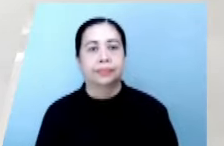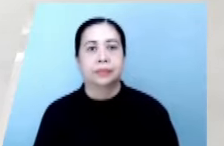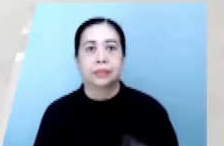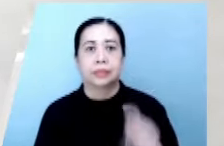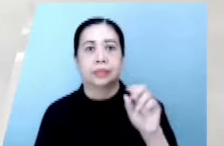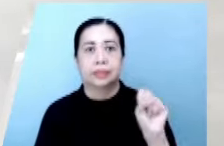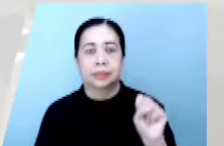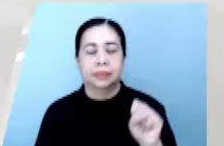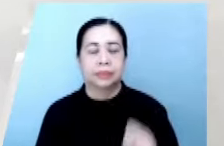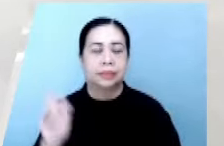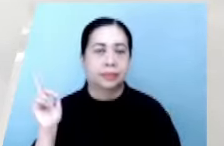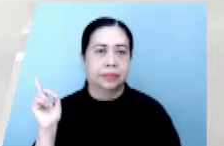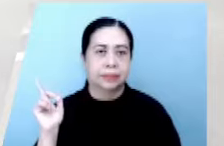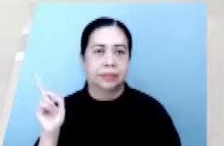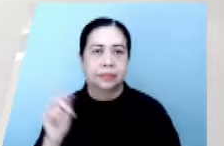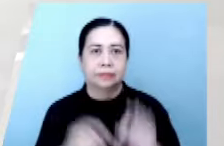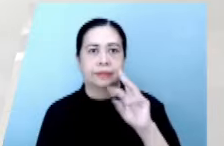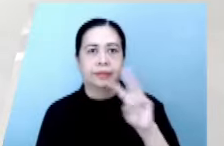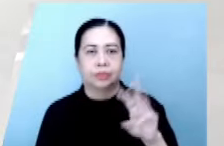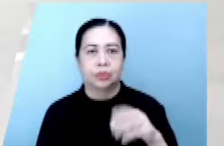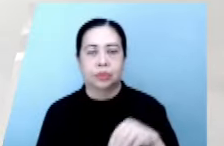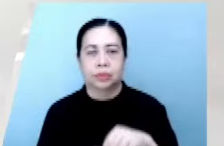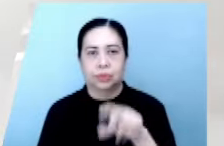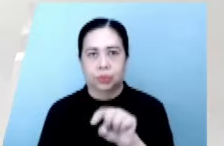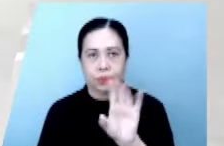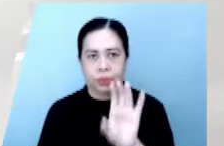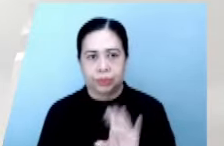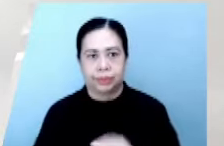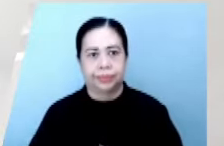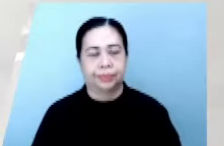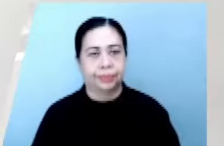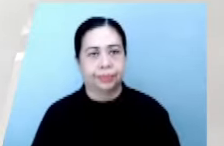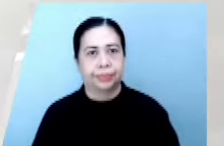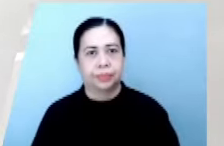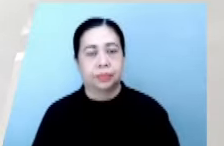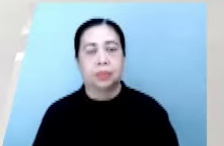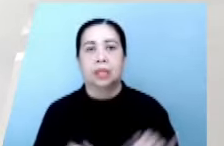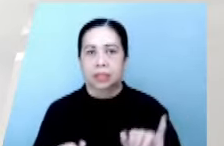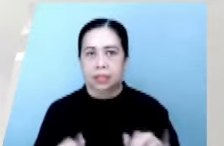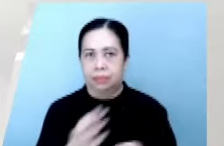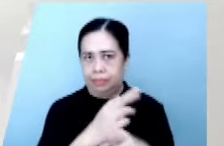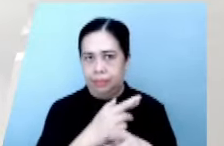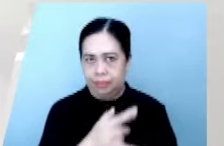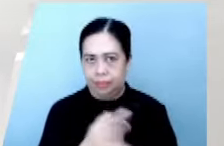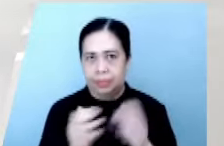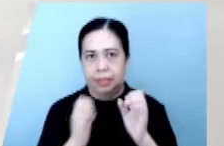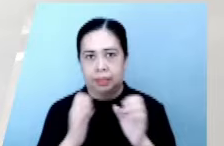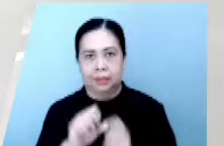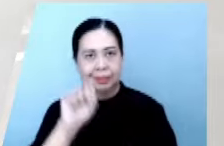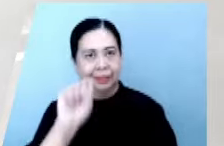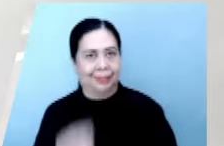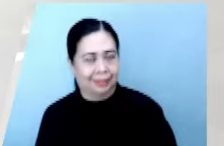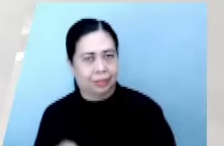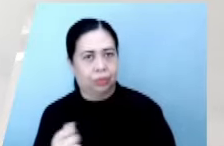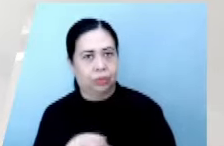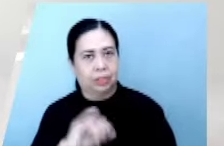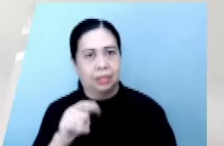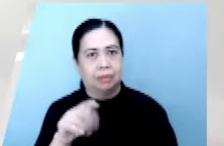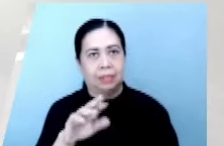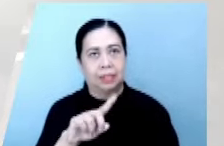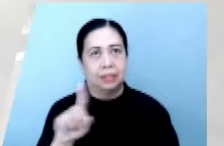at Fairview Avenue sa Quezon City. Magkukupuni rin sa bahagi ng EDSA Southbound sa JP Rizal Avenue sa